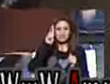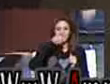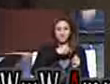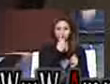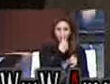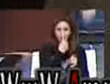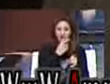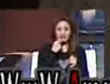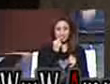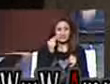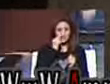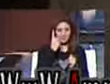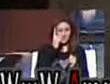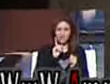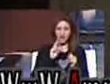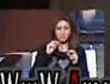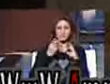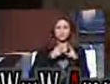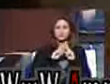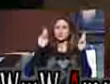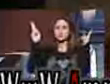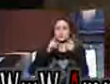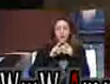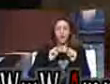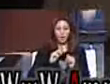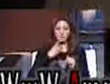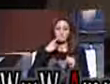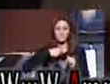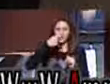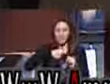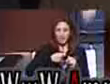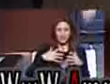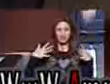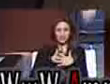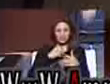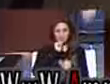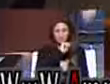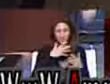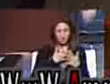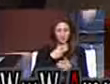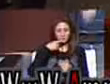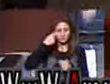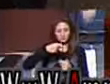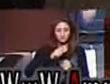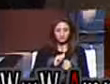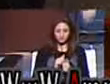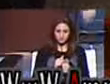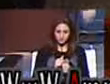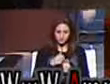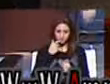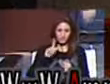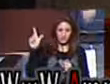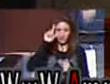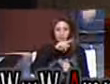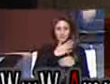وليس عيد ديني فقط، بنشترك فيه جميعا. وهذا أول عيد يعني يترأسه قداسة